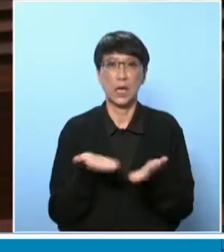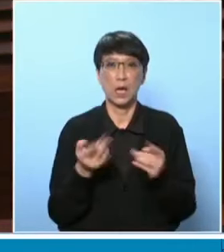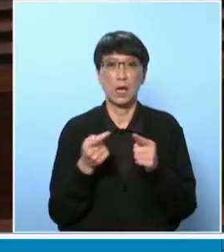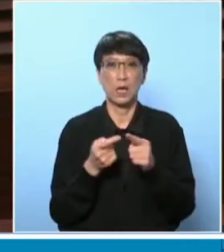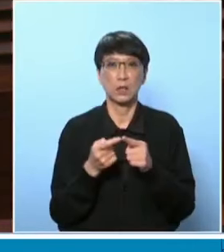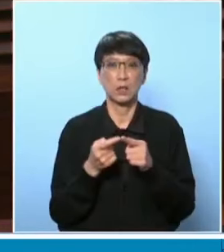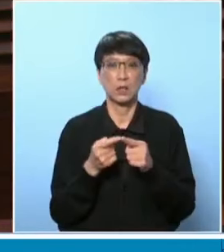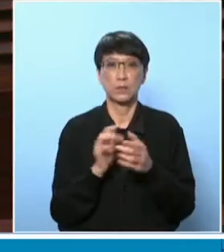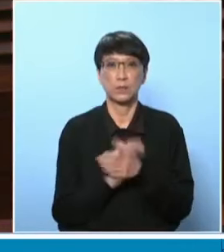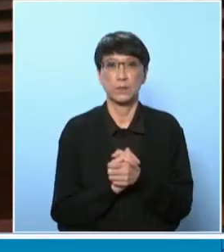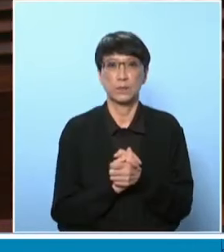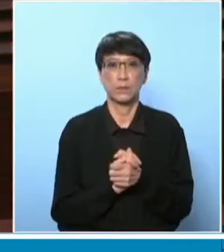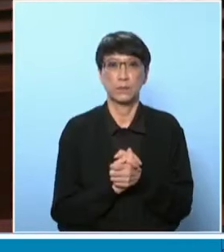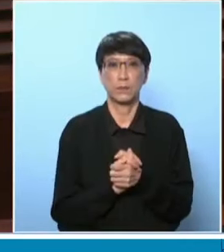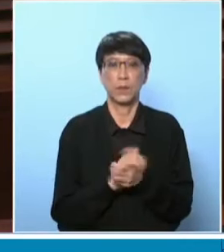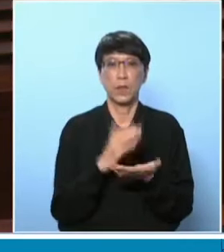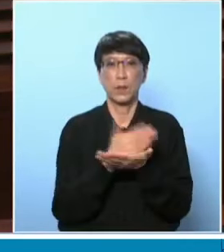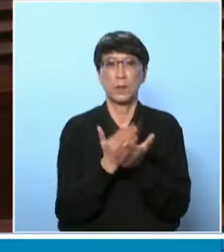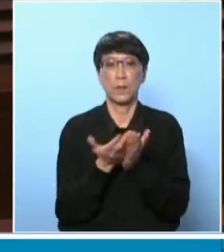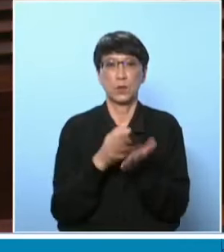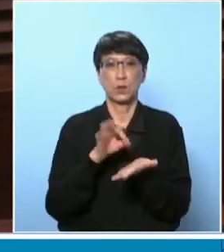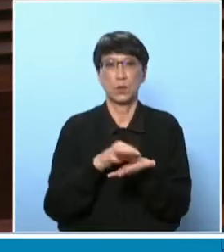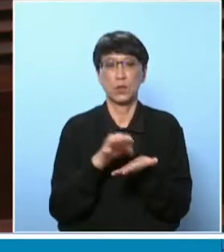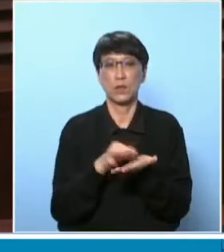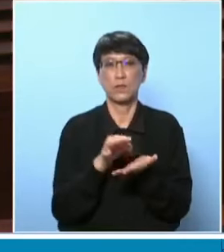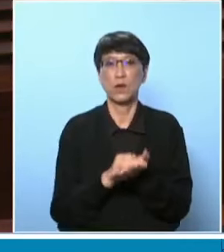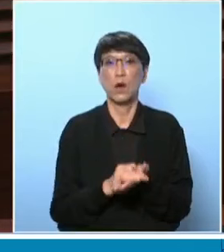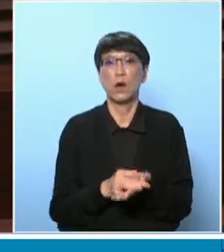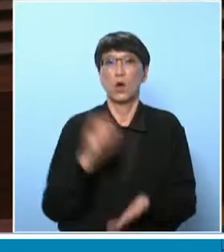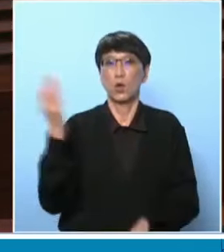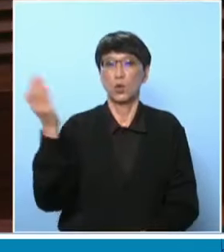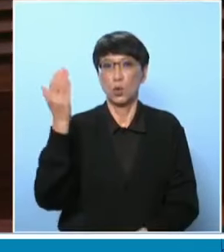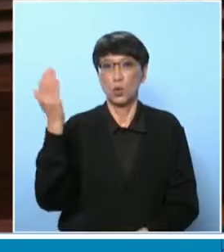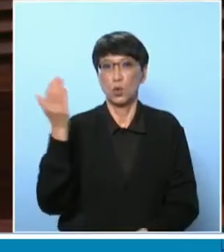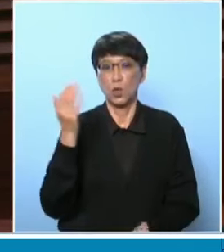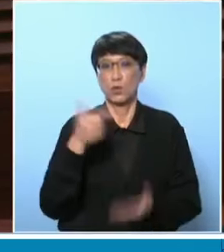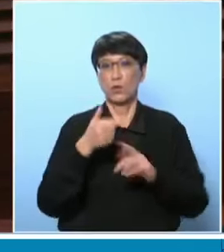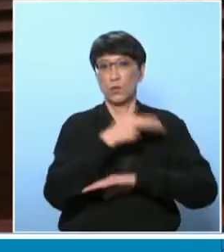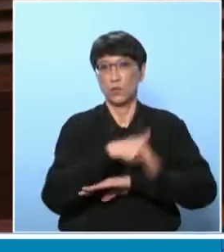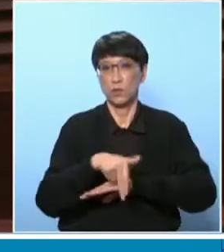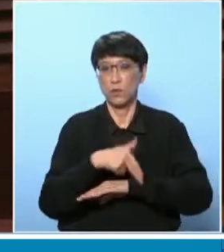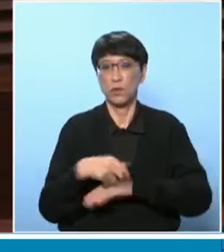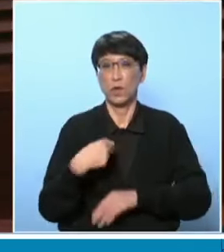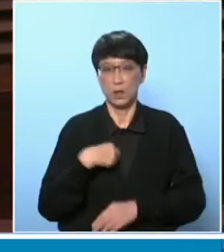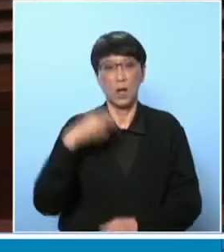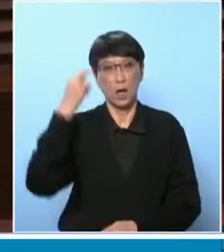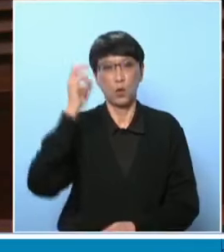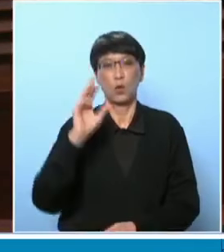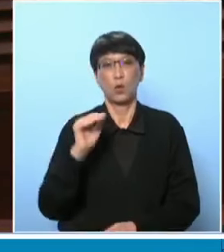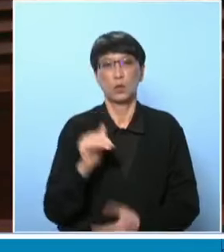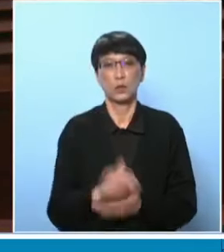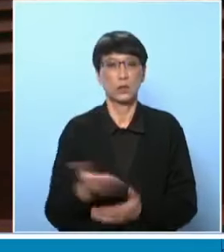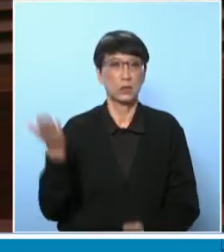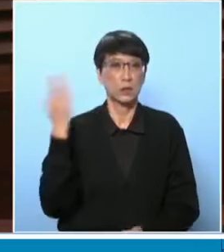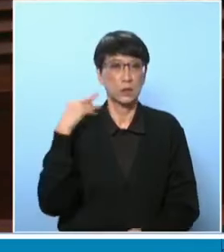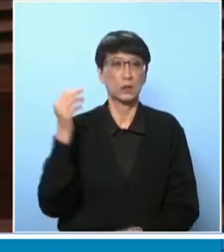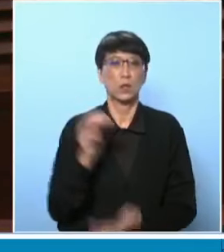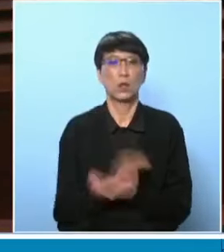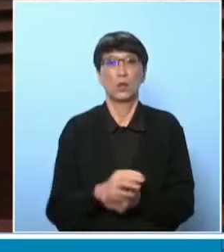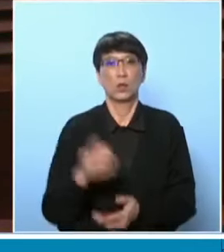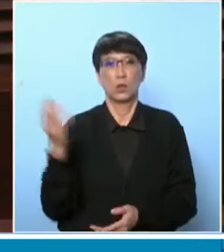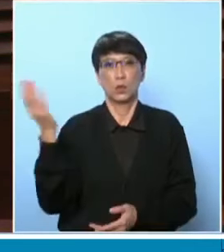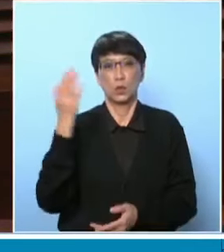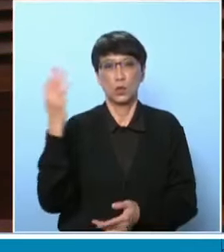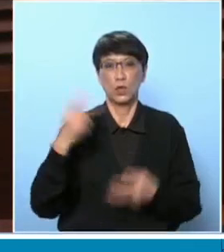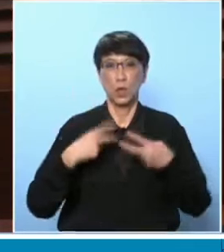去不同的地方去旅遊的方案呢，我們都願意考慮的。過往旅發局亦都就著不同